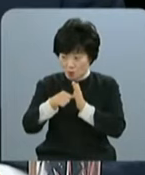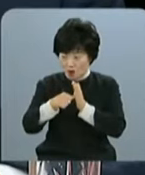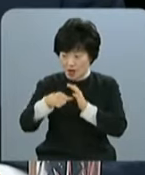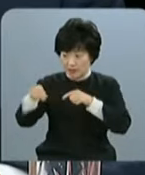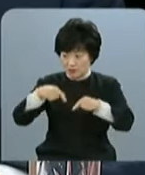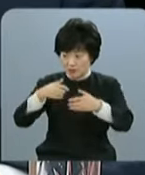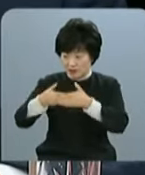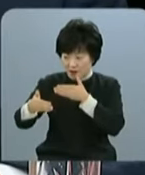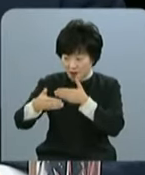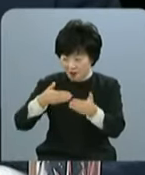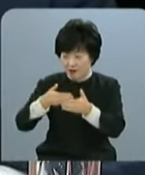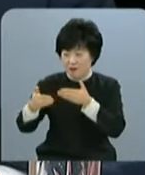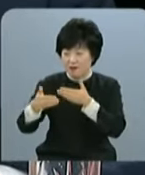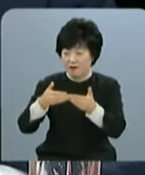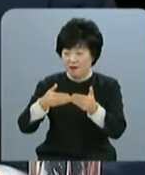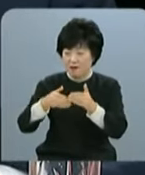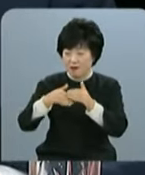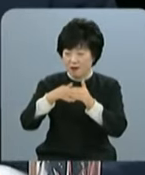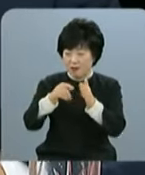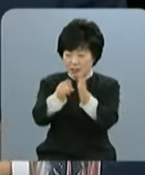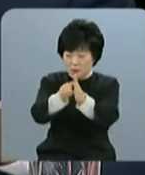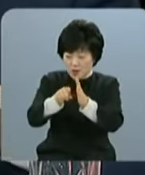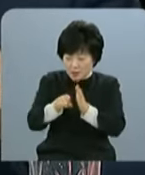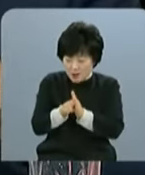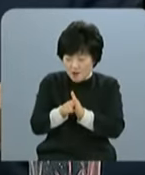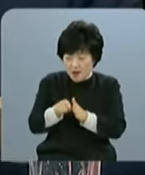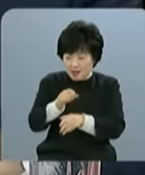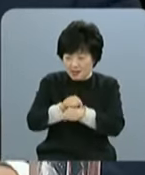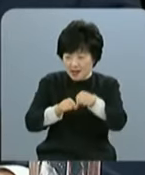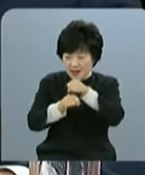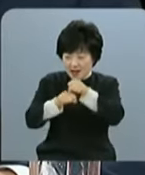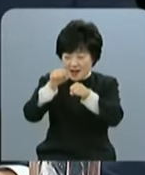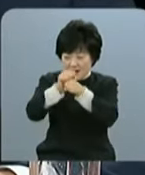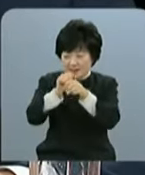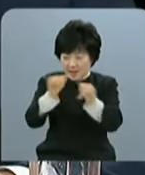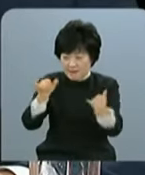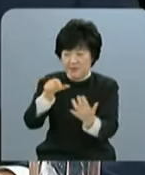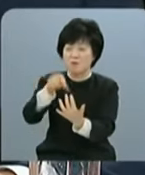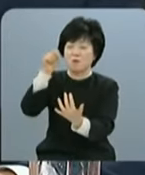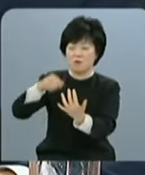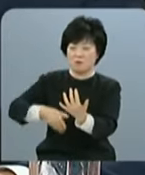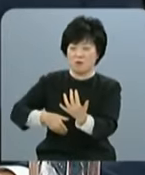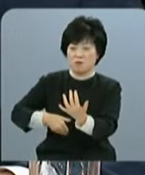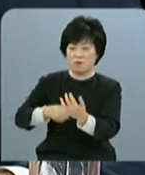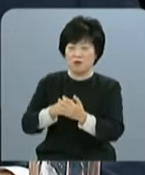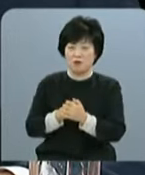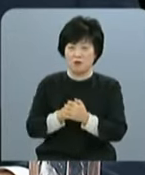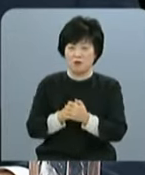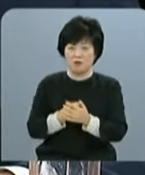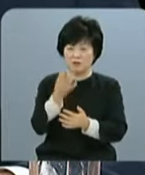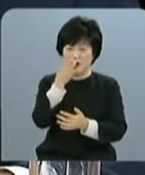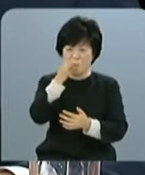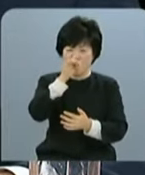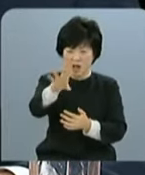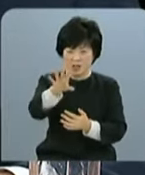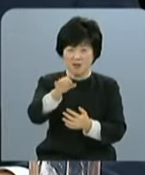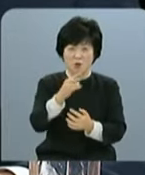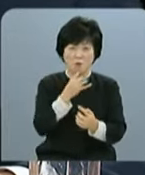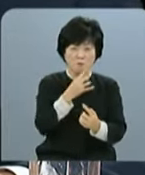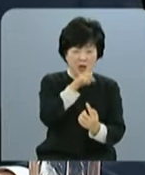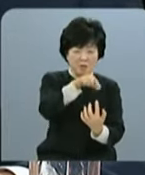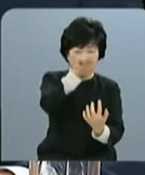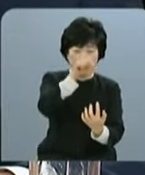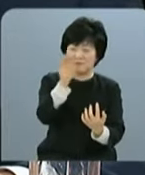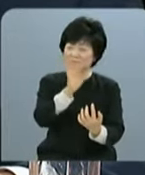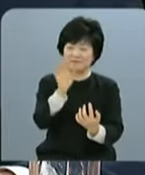정치 경험의 모든 그 신뢰가 쌓여 있는 이런 것들에 걸맞게 돼야 될 거기 때문에 저는 획일적인 건 불가능하다고 생각을 하고요.